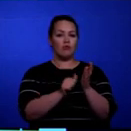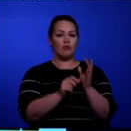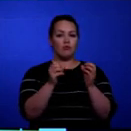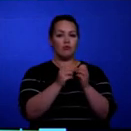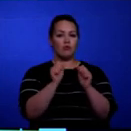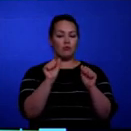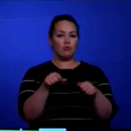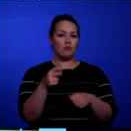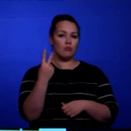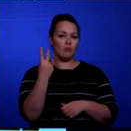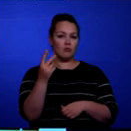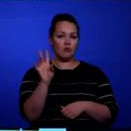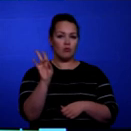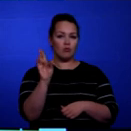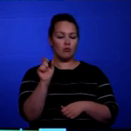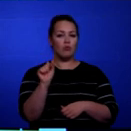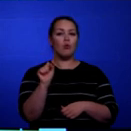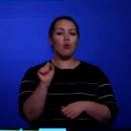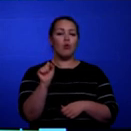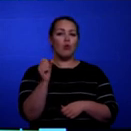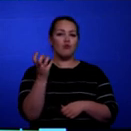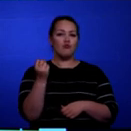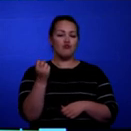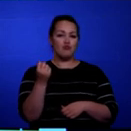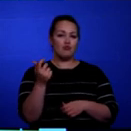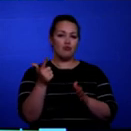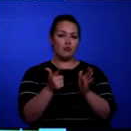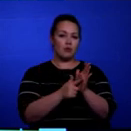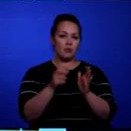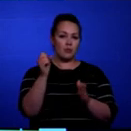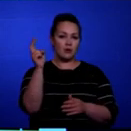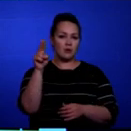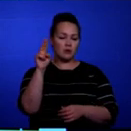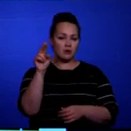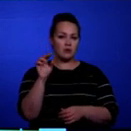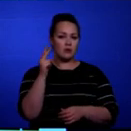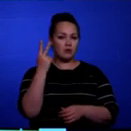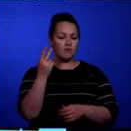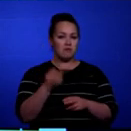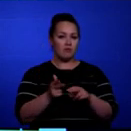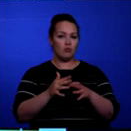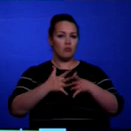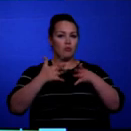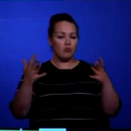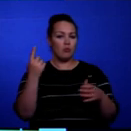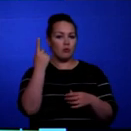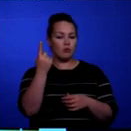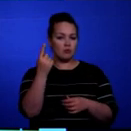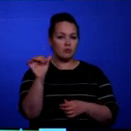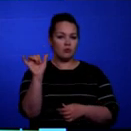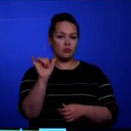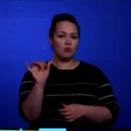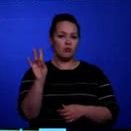2 но у нас еще семь единиц значит 2 это много беру по одному 1 умножить